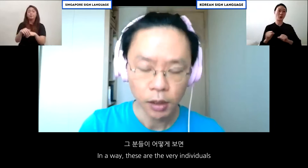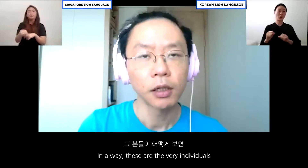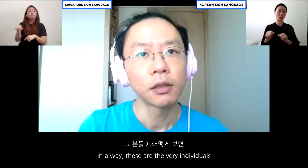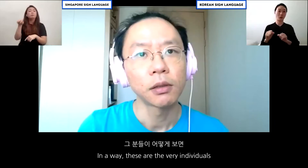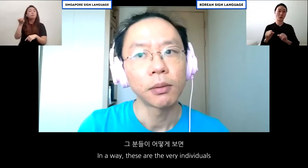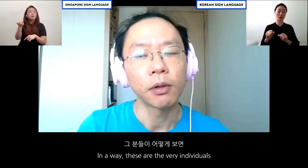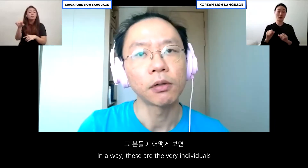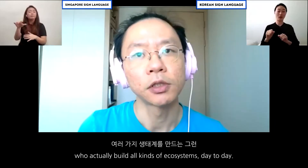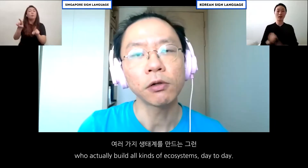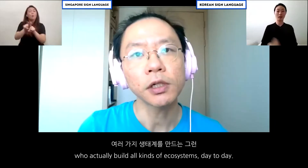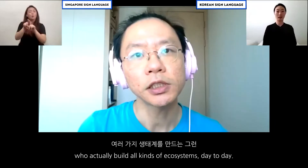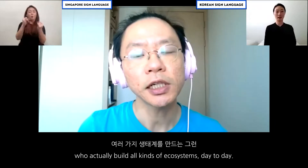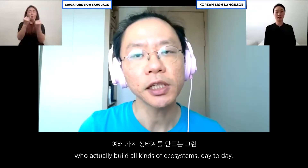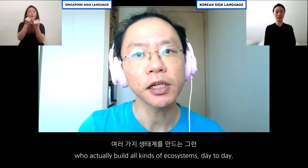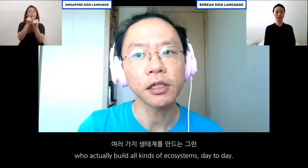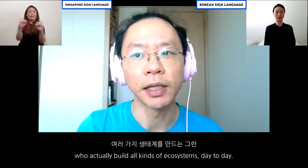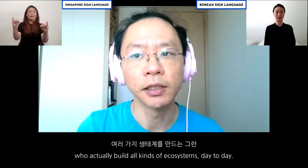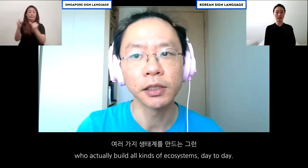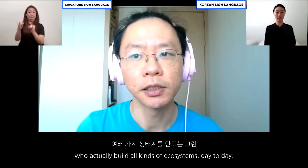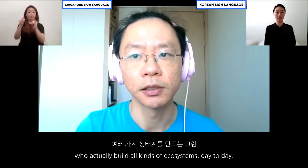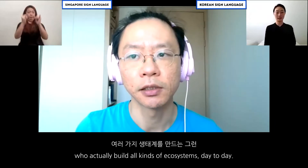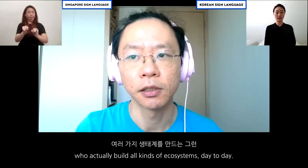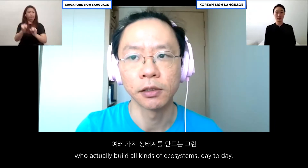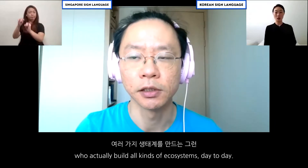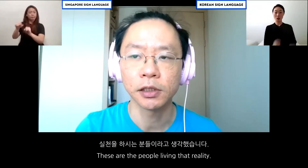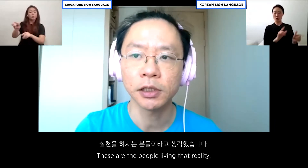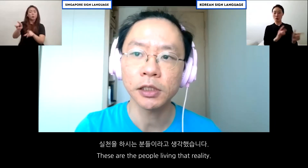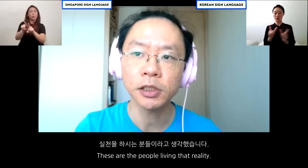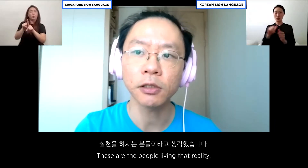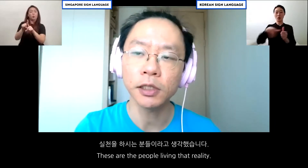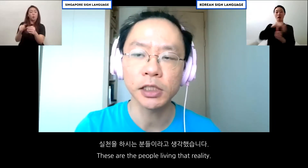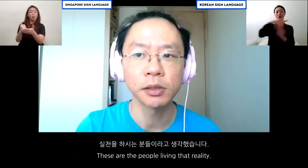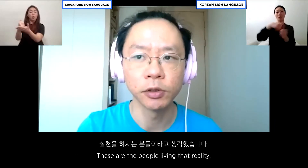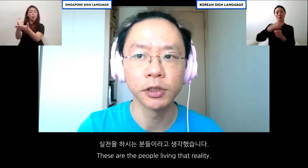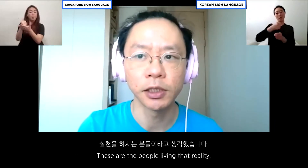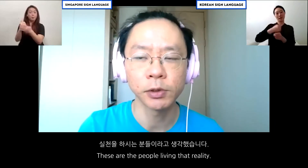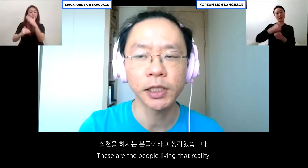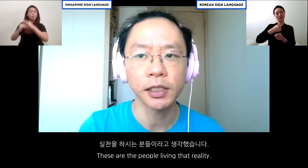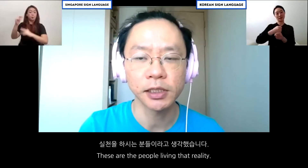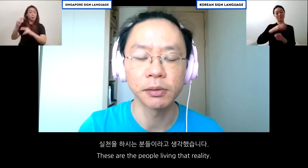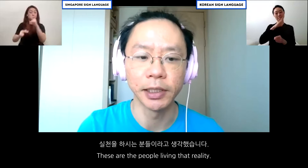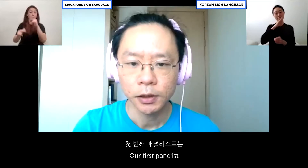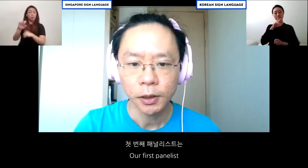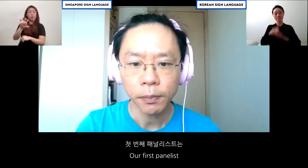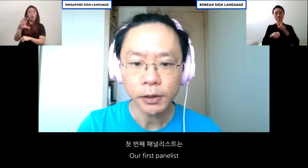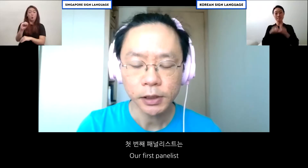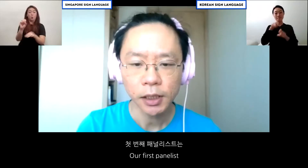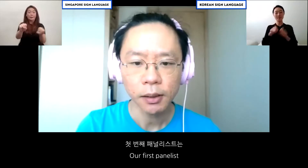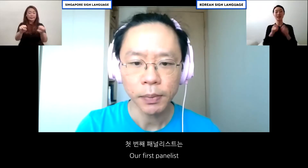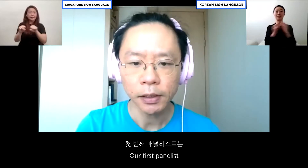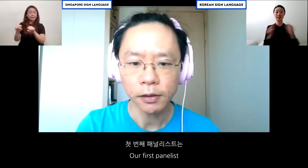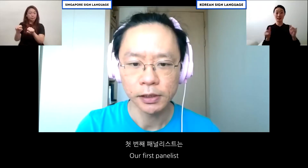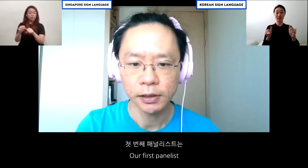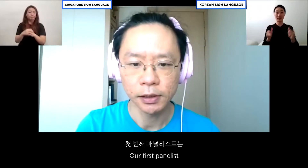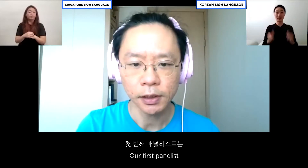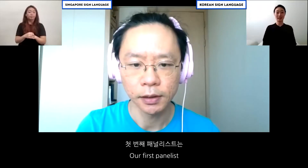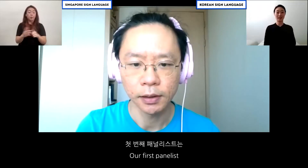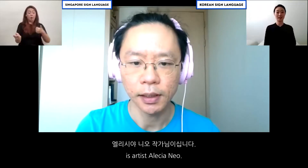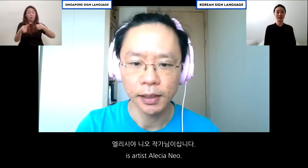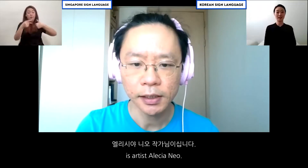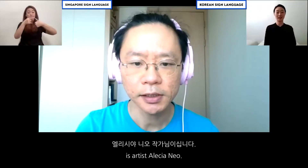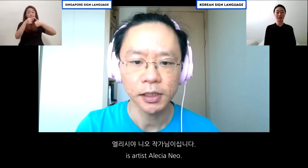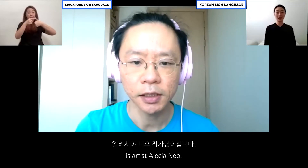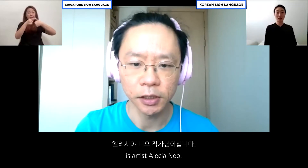보면은 여러 가지 생태계를 만드는 그런 실천을 하시는 분들이라고 생각했습니다. 첫 번째